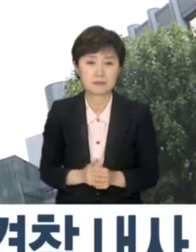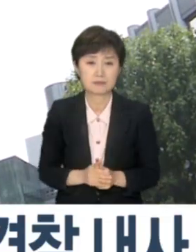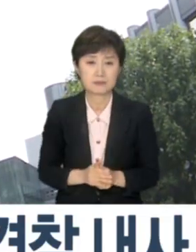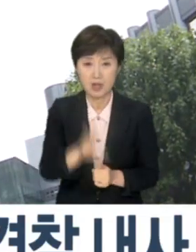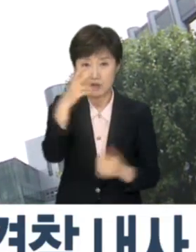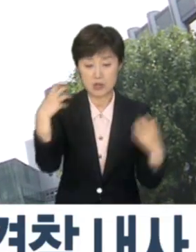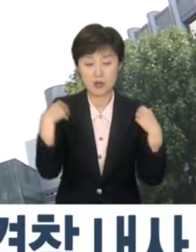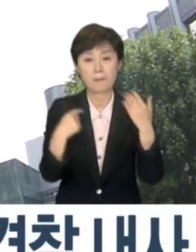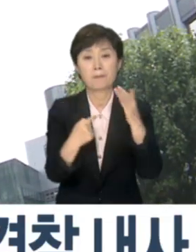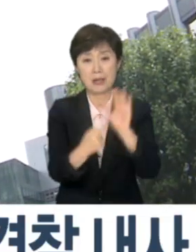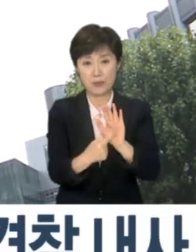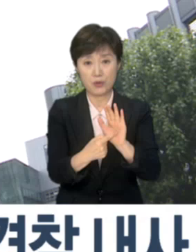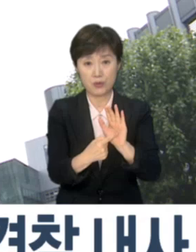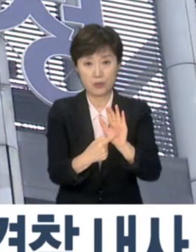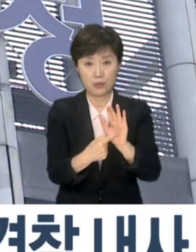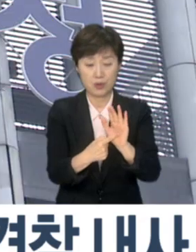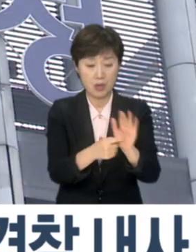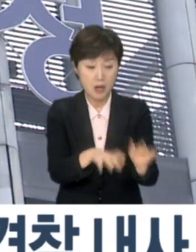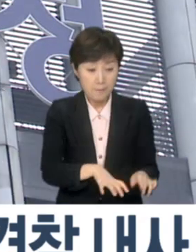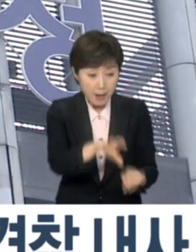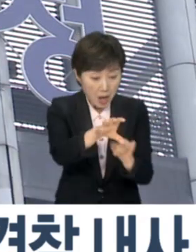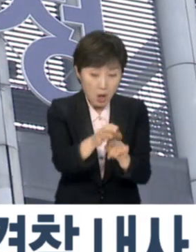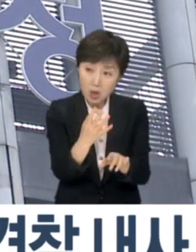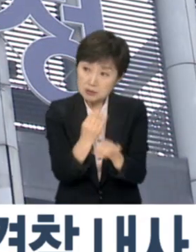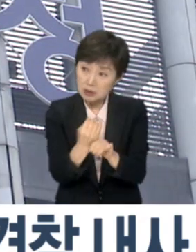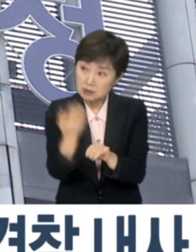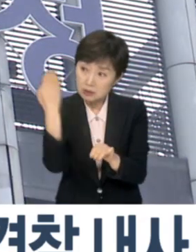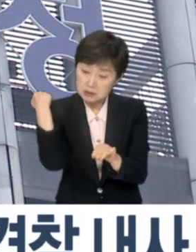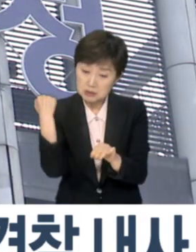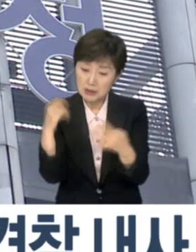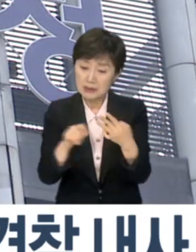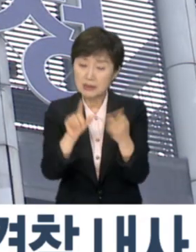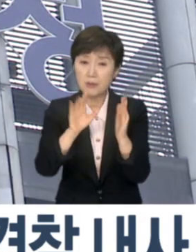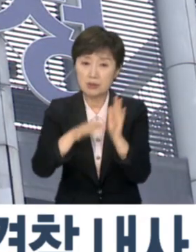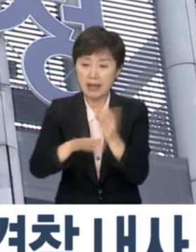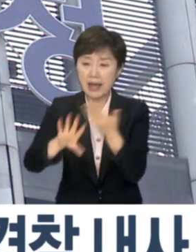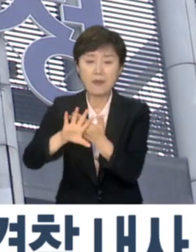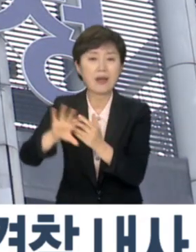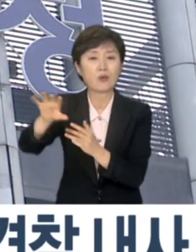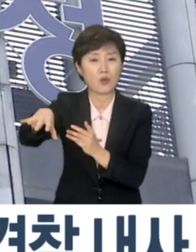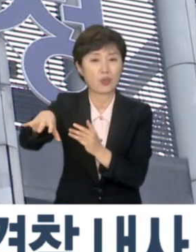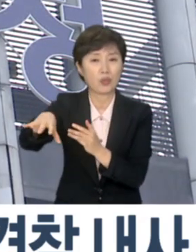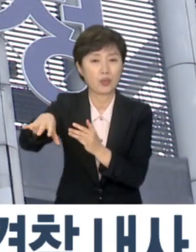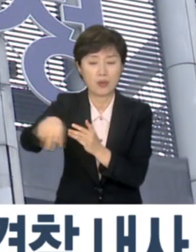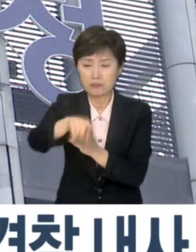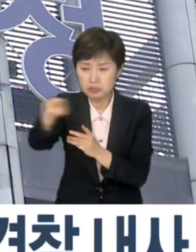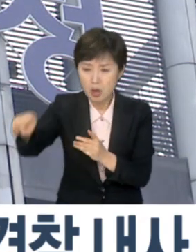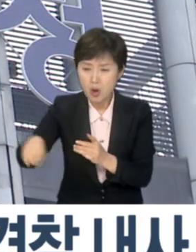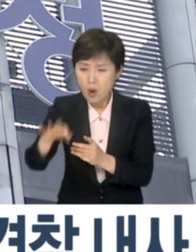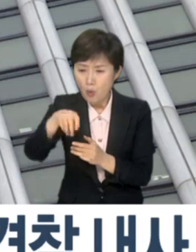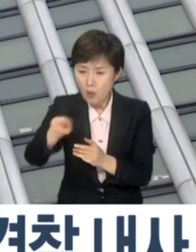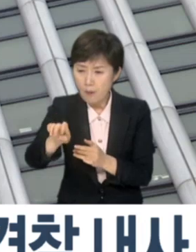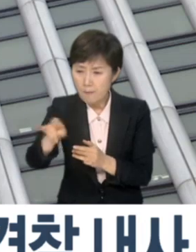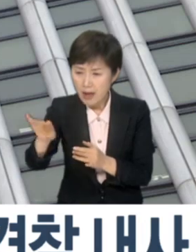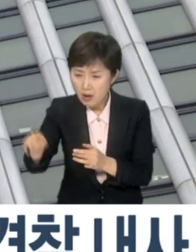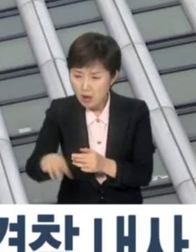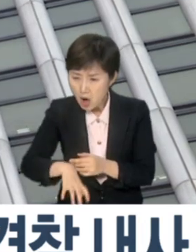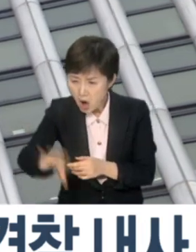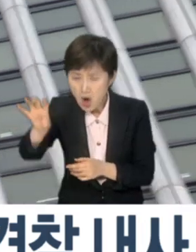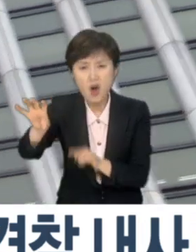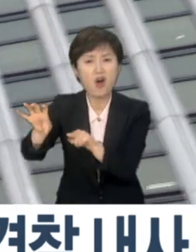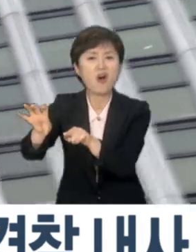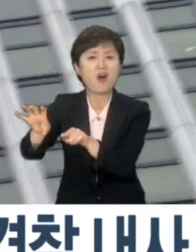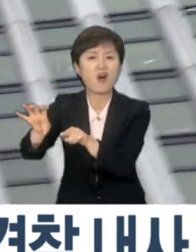경찰청에 따르면 해당 게시물은 지난 3월 해커들이 주로 이용하는 해외 사이트에 워페어는 계정명을 사용하는 인물이